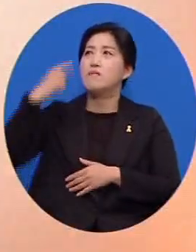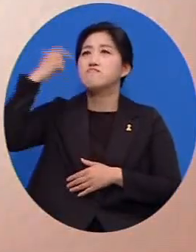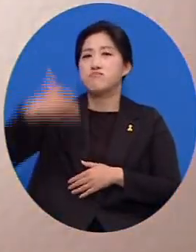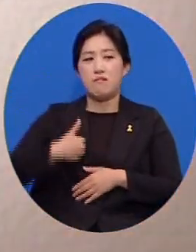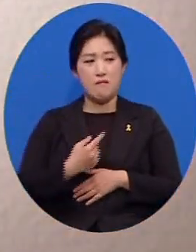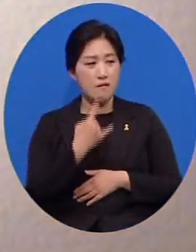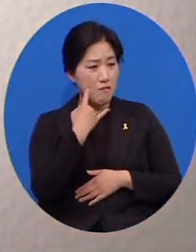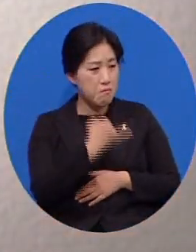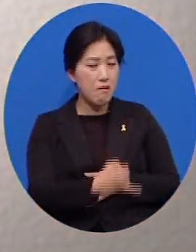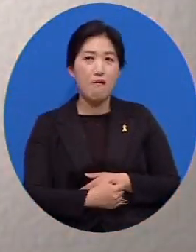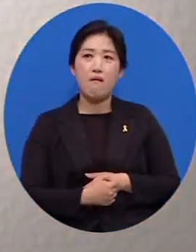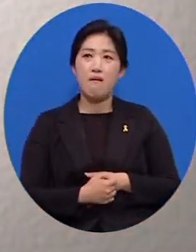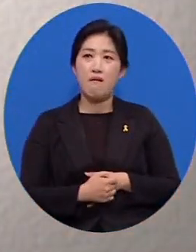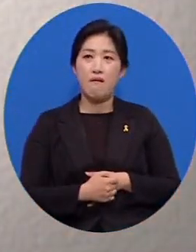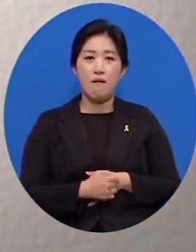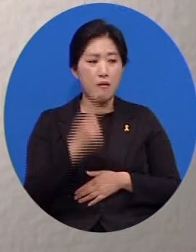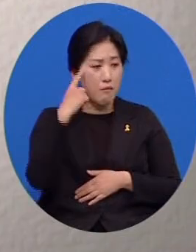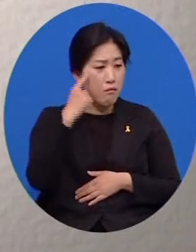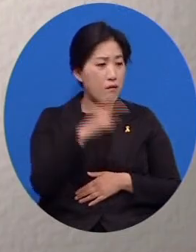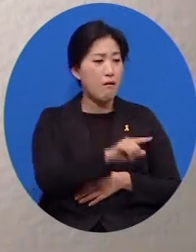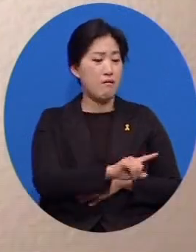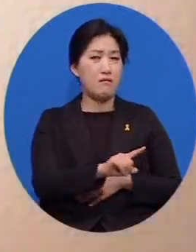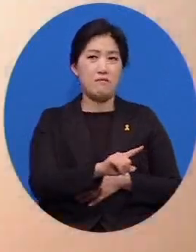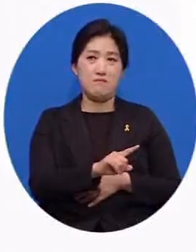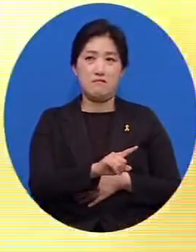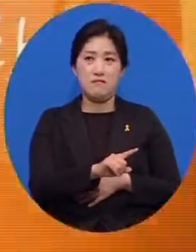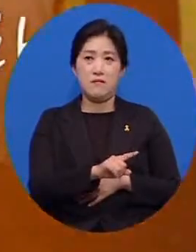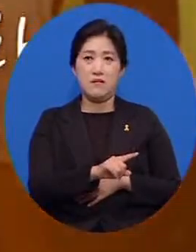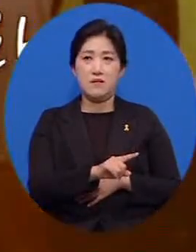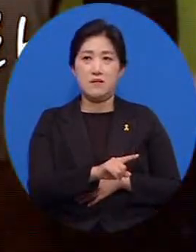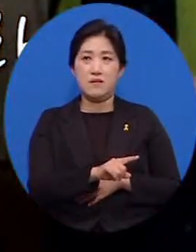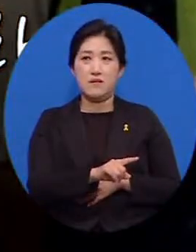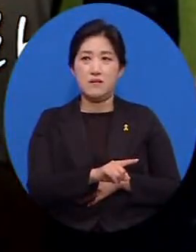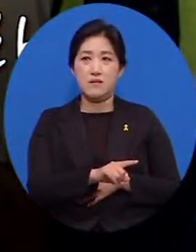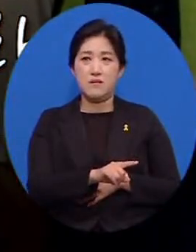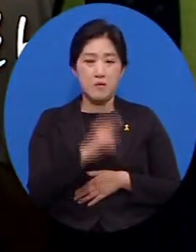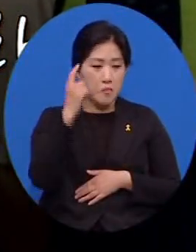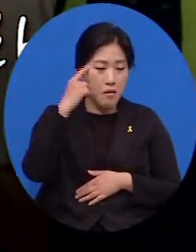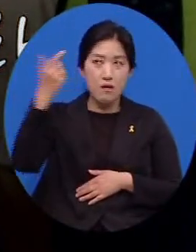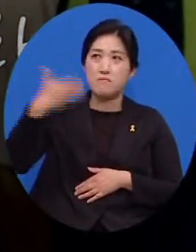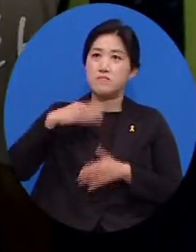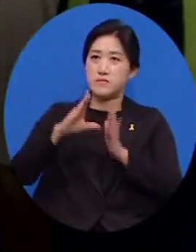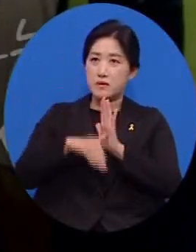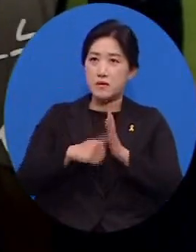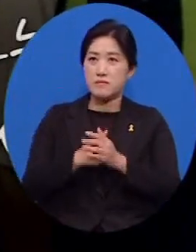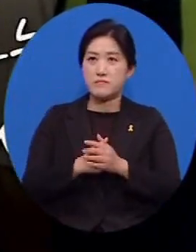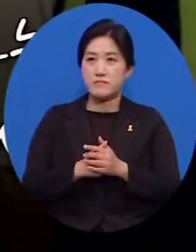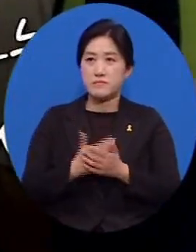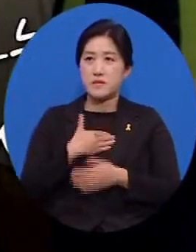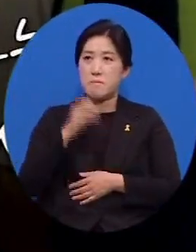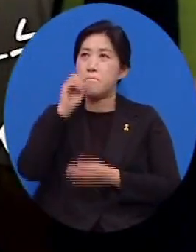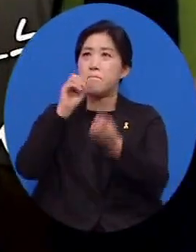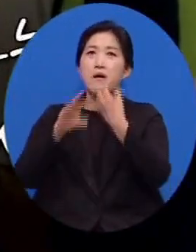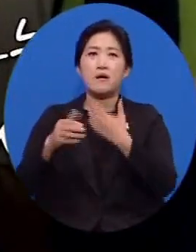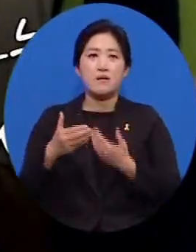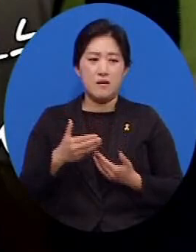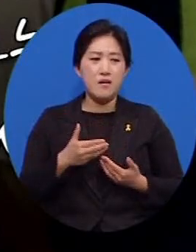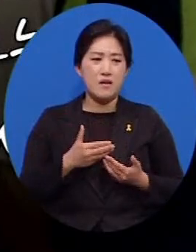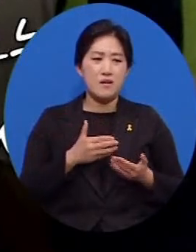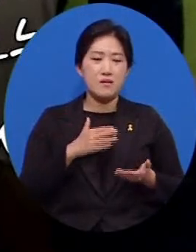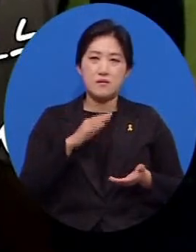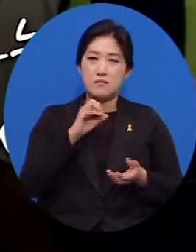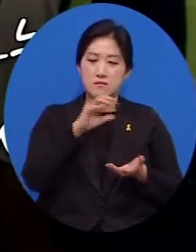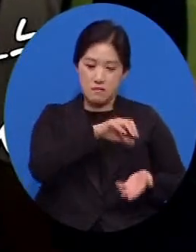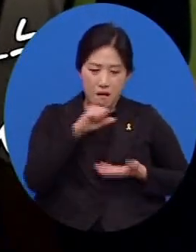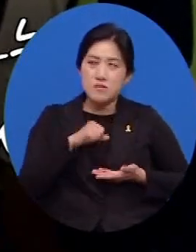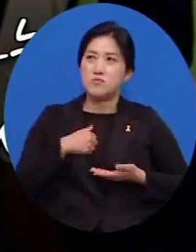엄마 도대체 왜 그랬대? 애들이 왜라고 물었을 때 말해줄 답을 갖고 가는 게 우리